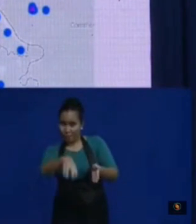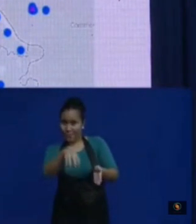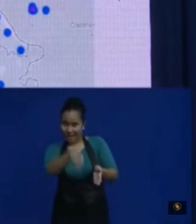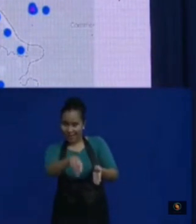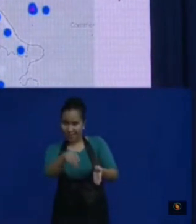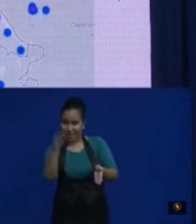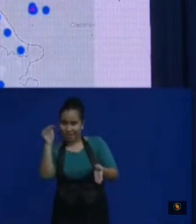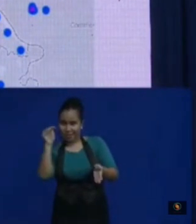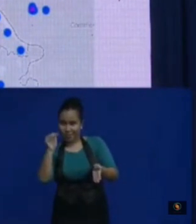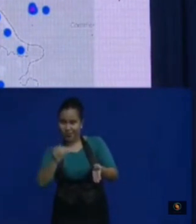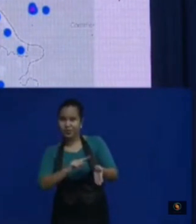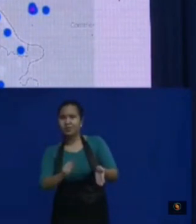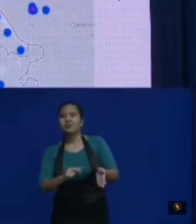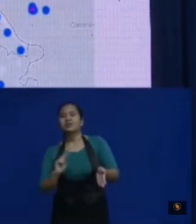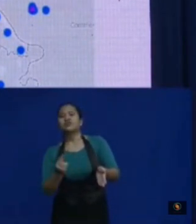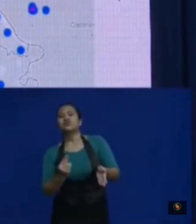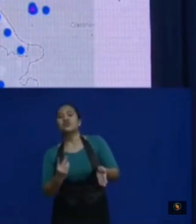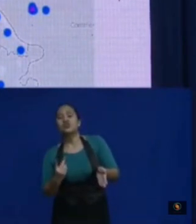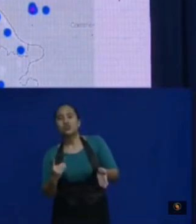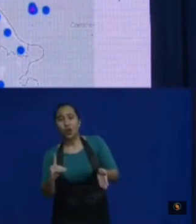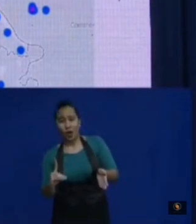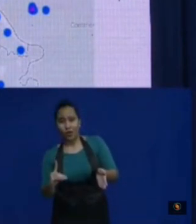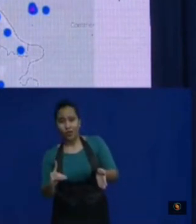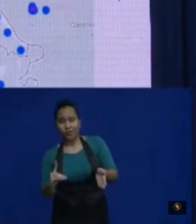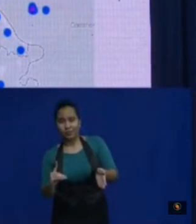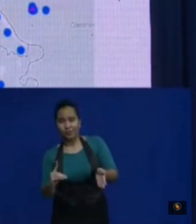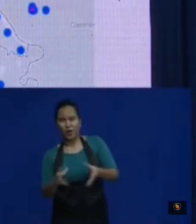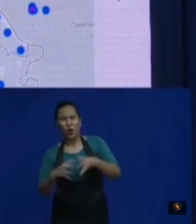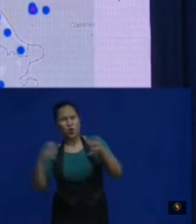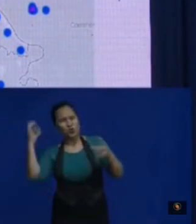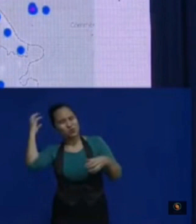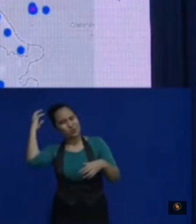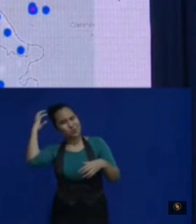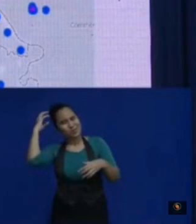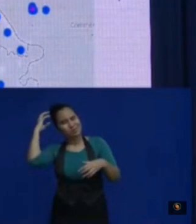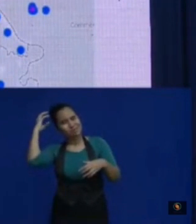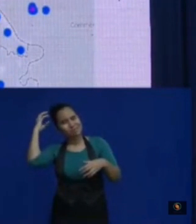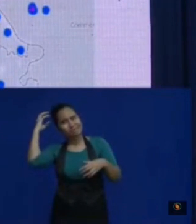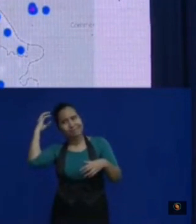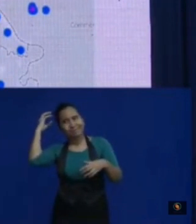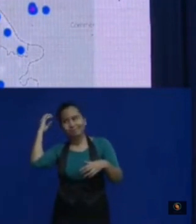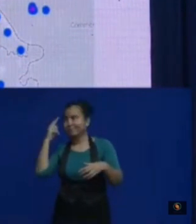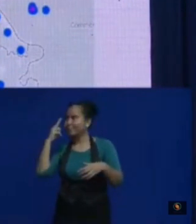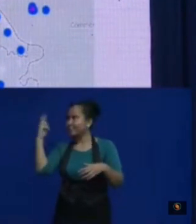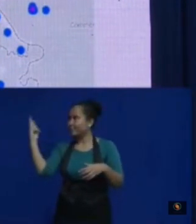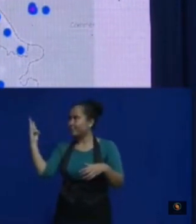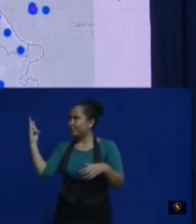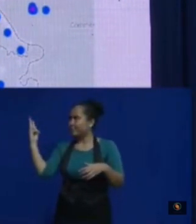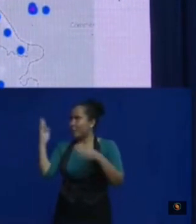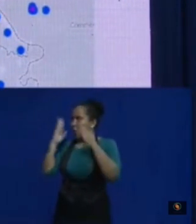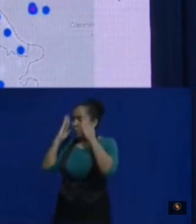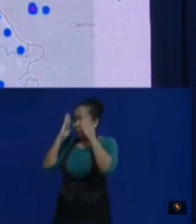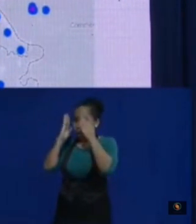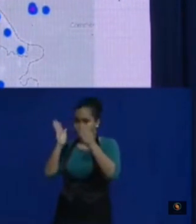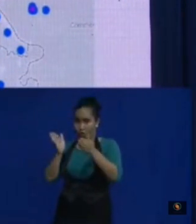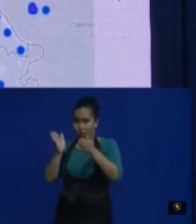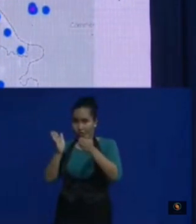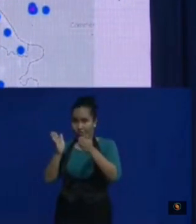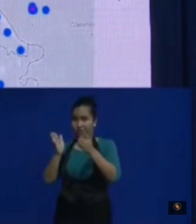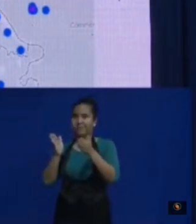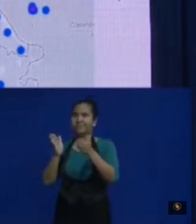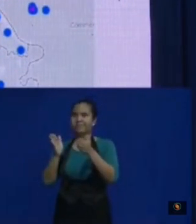Paramaribo toch nog het grote probleem is. En dus de focus